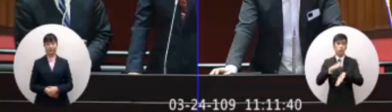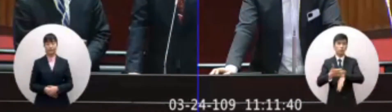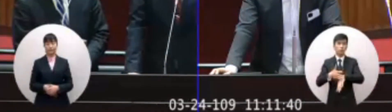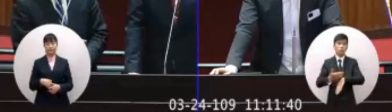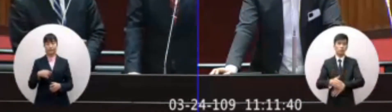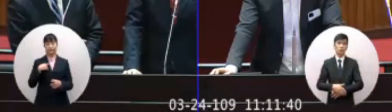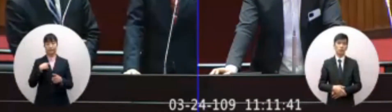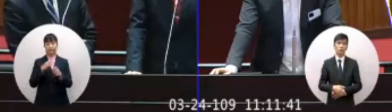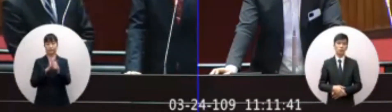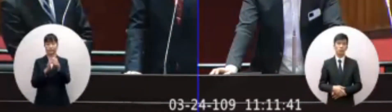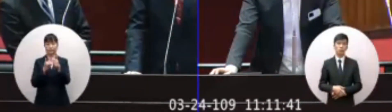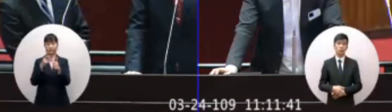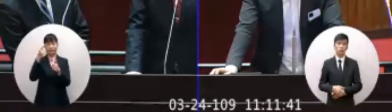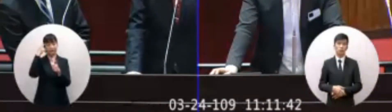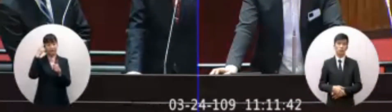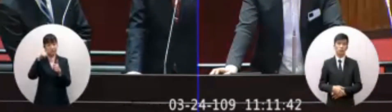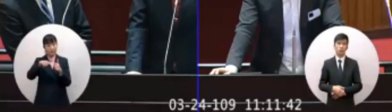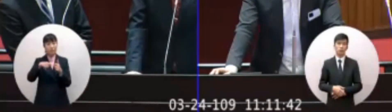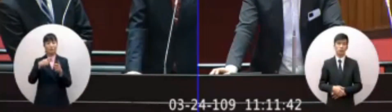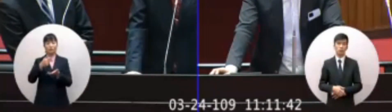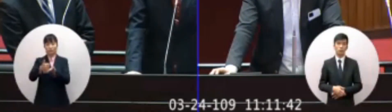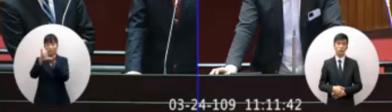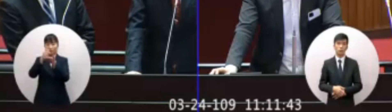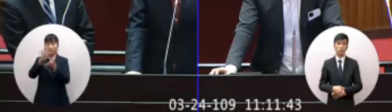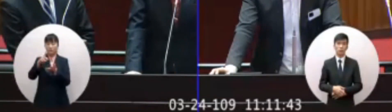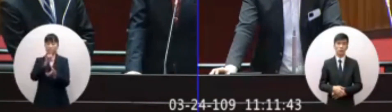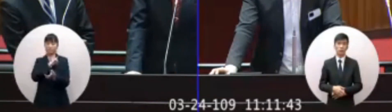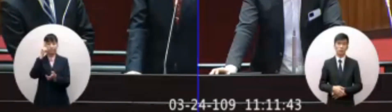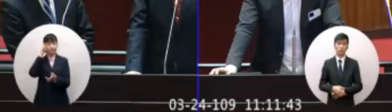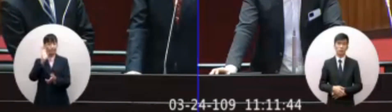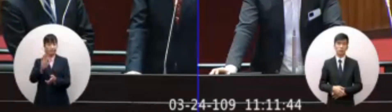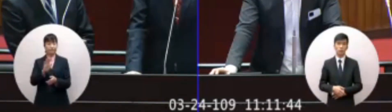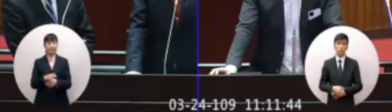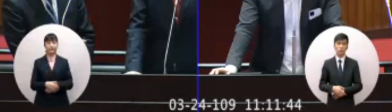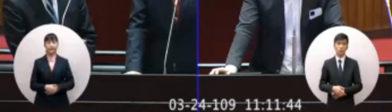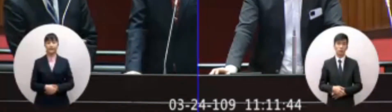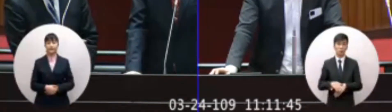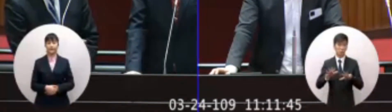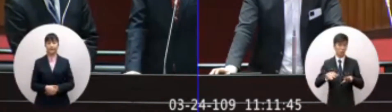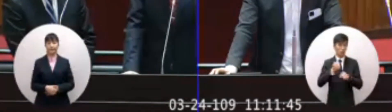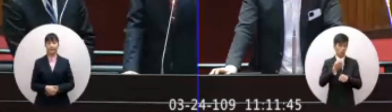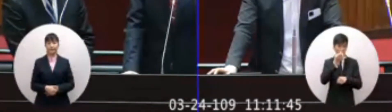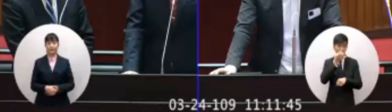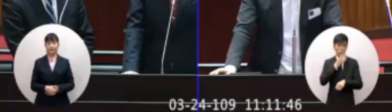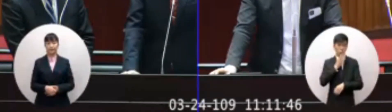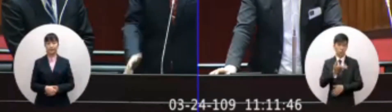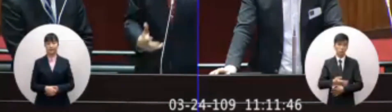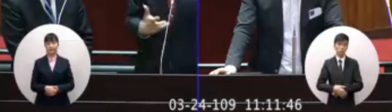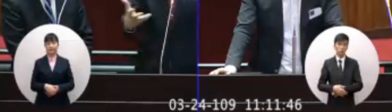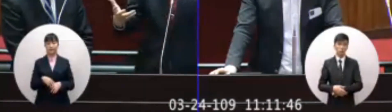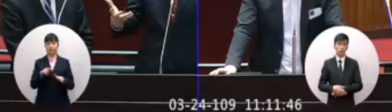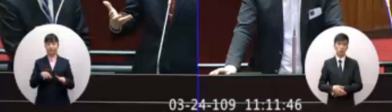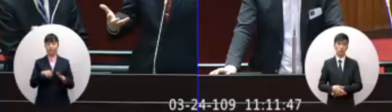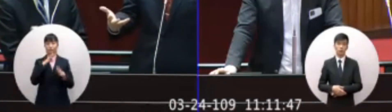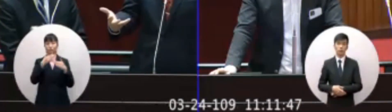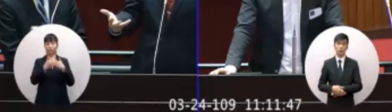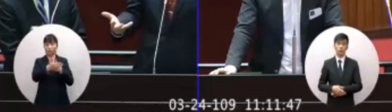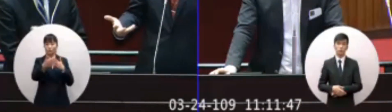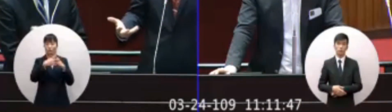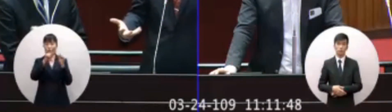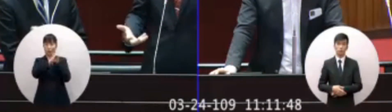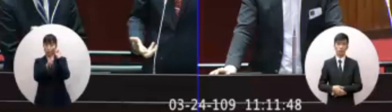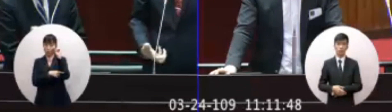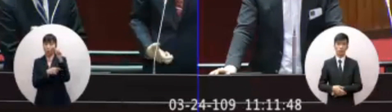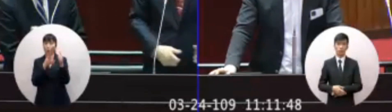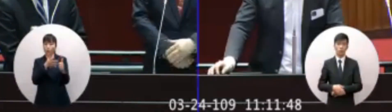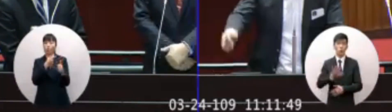我想委员没有这款的立法，我尊重委员的这个看法了哈。啊，这因为 主席搁做袂到， 这政员要经过这个法律的